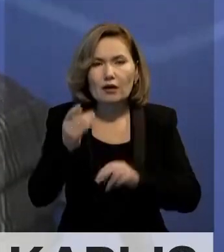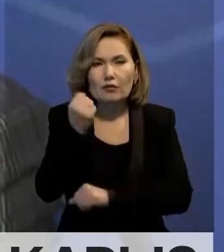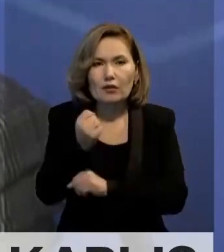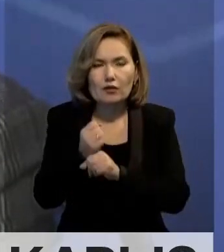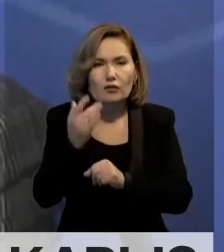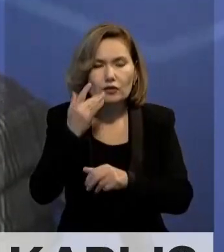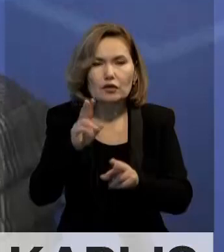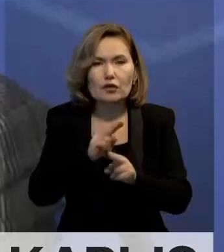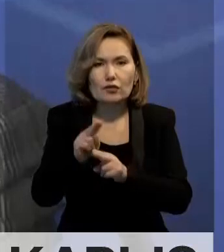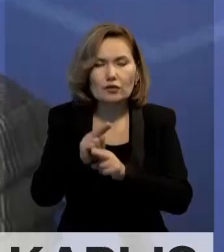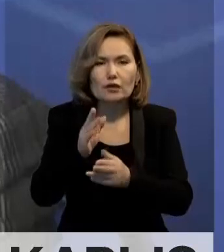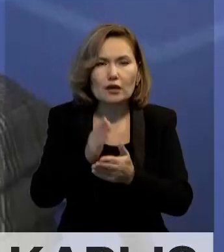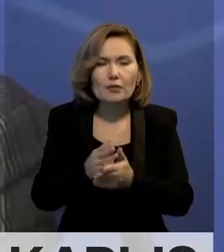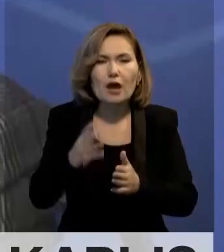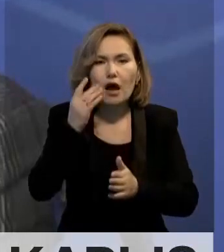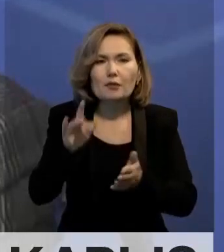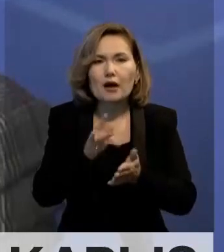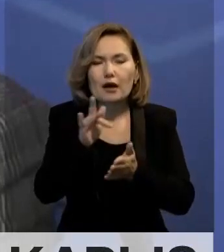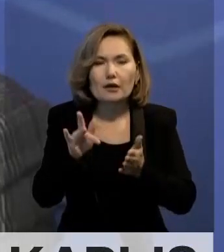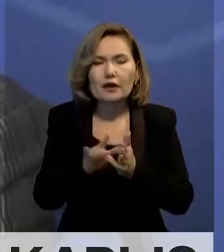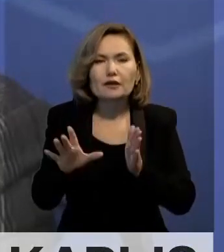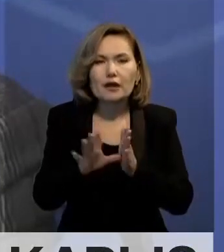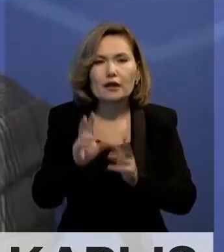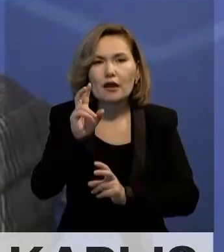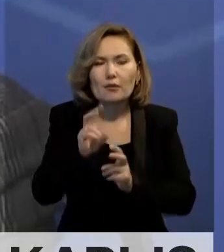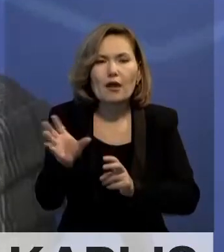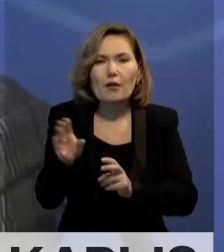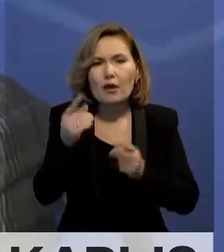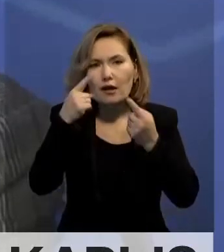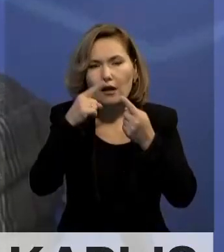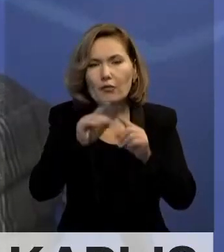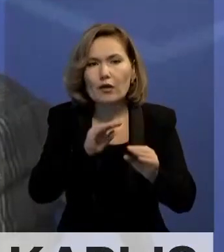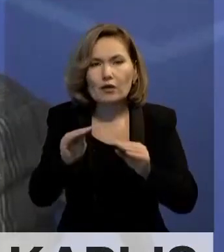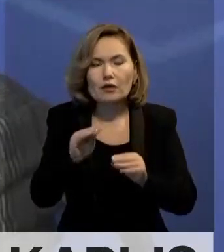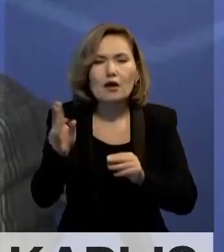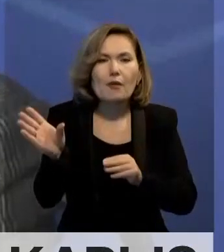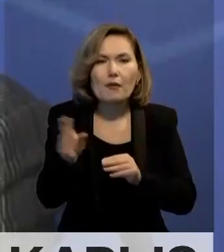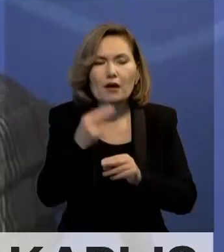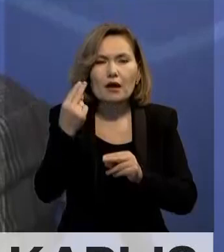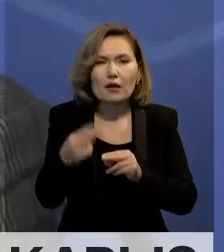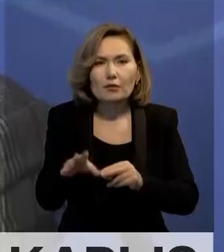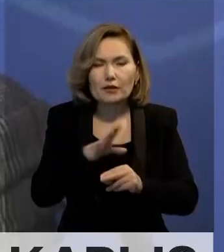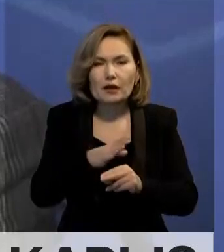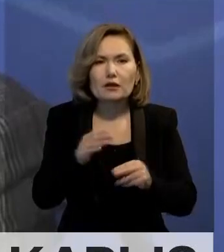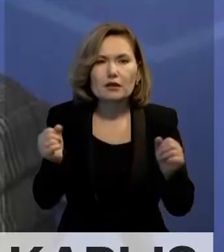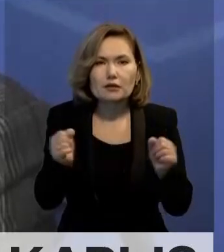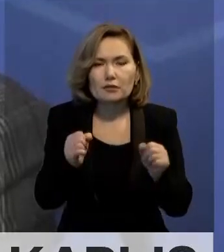арттырды. Алматының электр станциялары өз кәсіпорындарындағы негізгі жабдықтарды жөндеуді толық аяқтады. Қысқа дайынбыз.